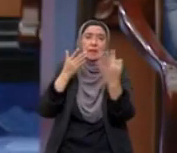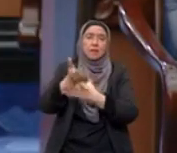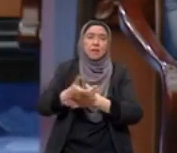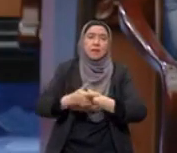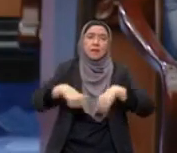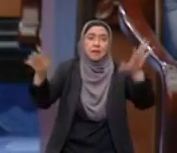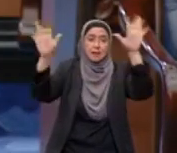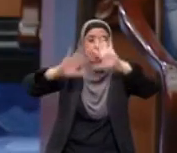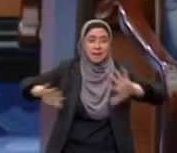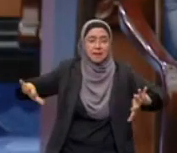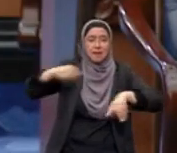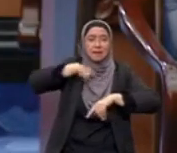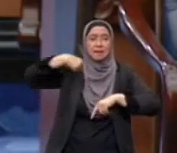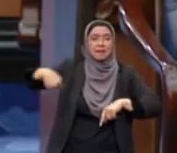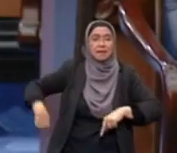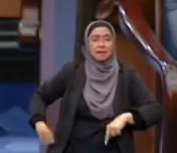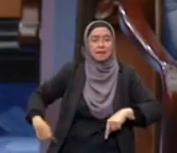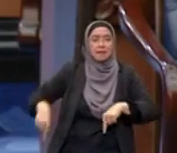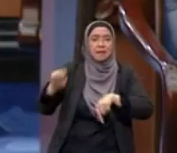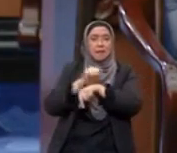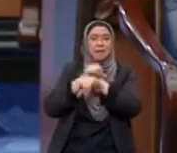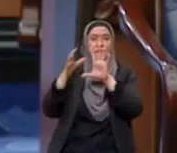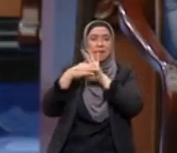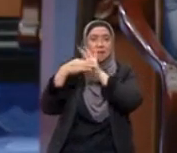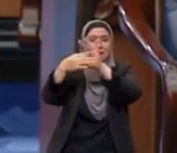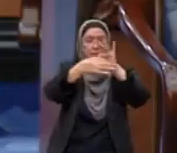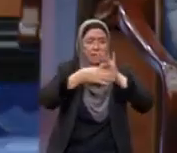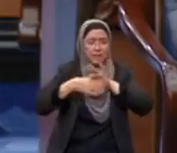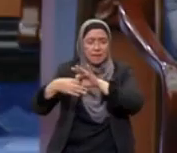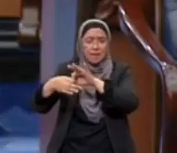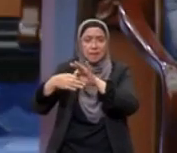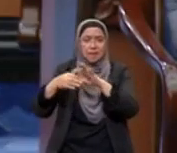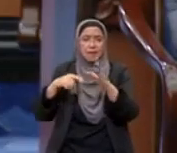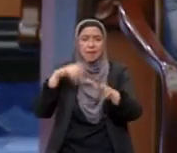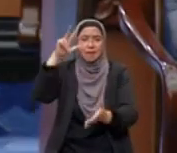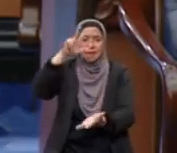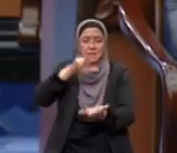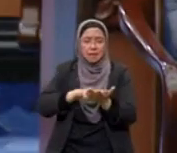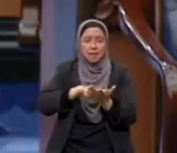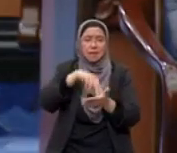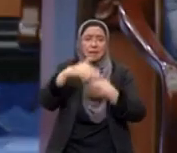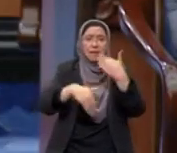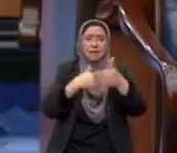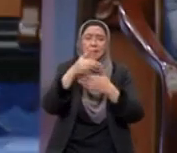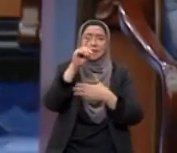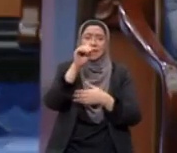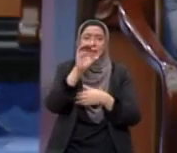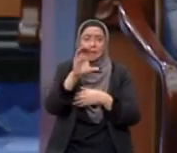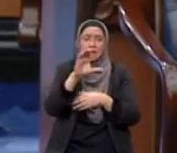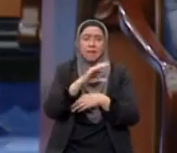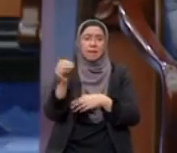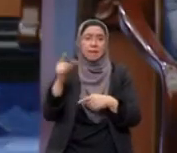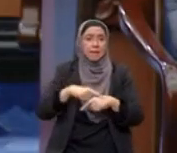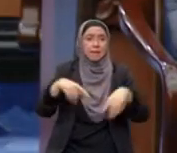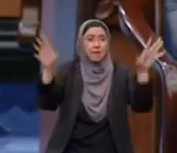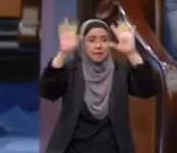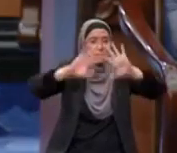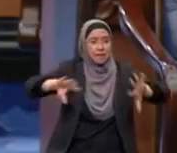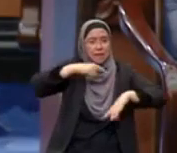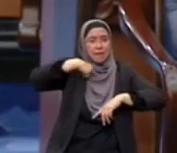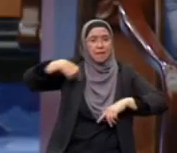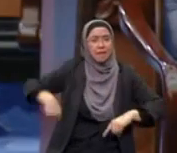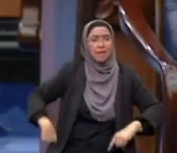working group on the implementation of doc dan ASEAN china senior officials meeting on the